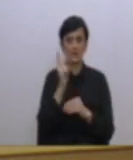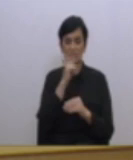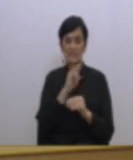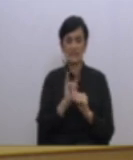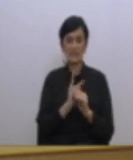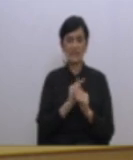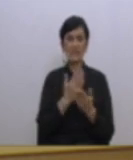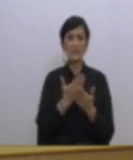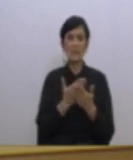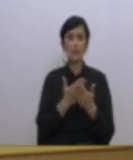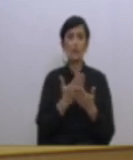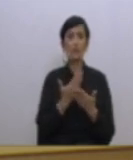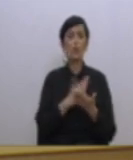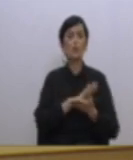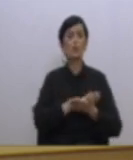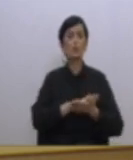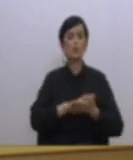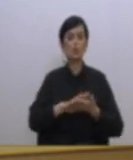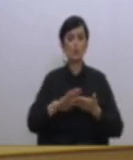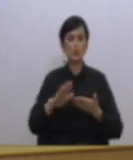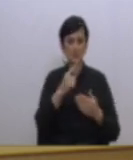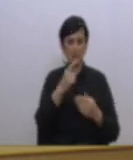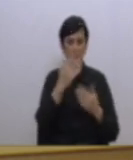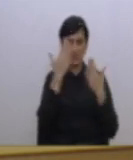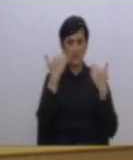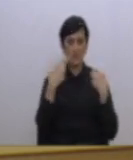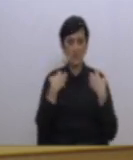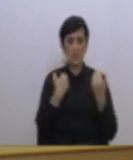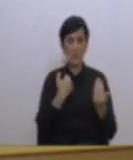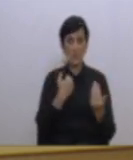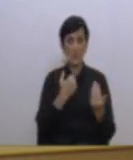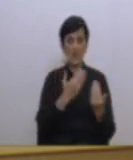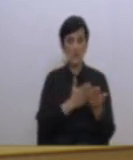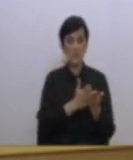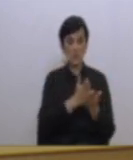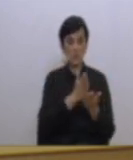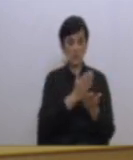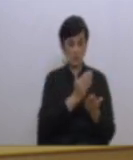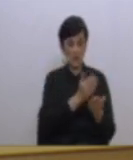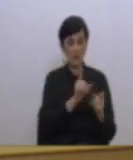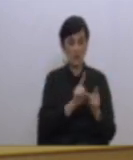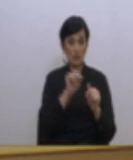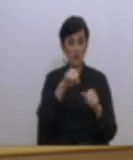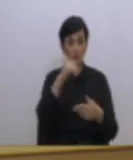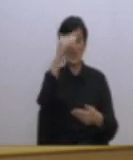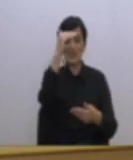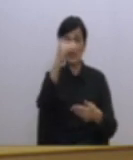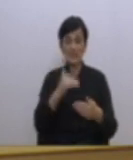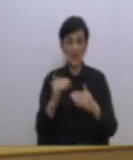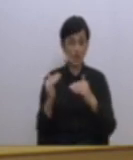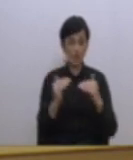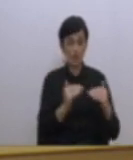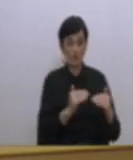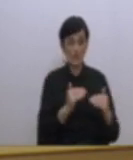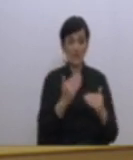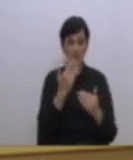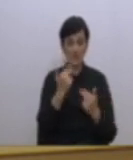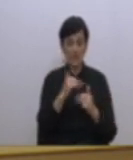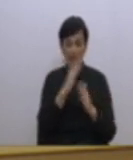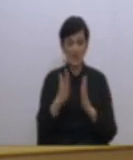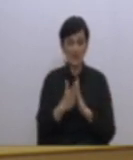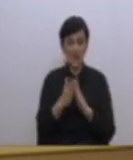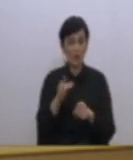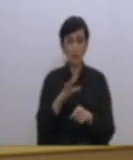კიდაც უწმინდესის მიმართ. Შეიძლება ეს სია შემცირდეს და საერთოდ არ იქნას. Ეს მოთხოვნა